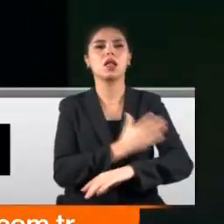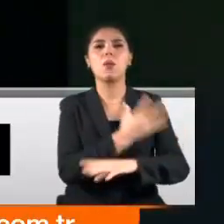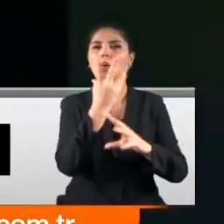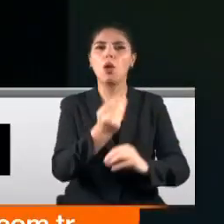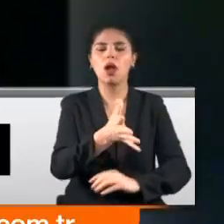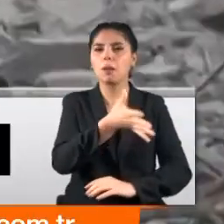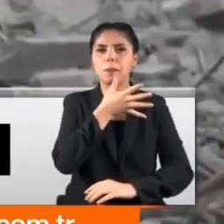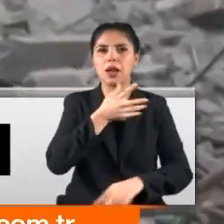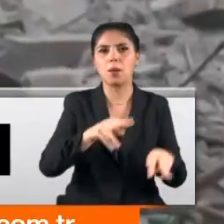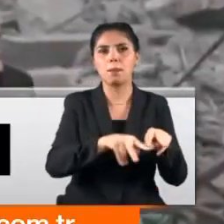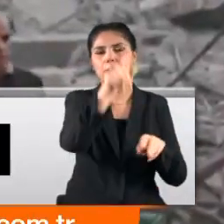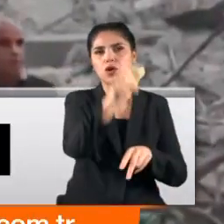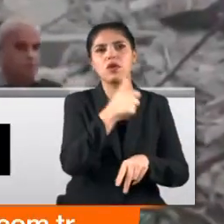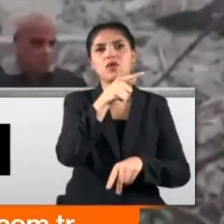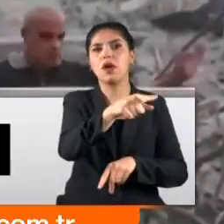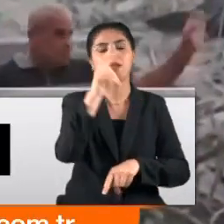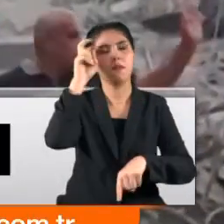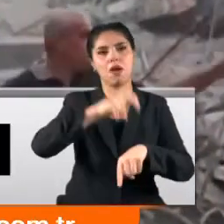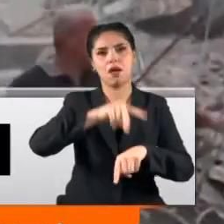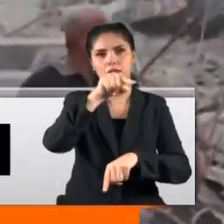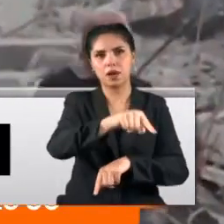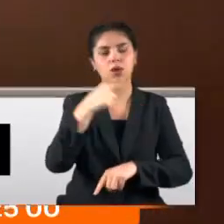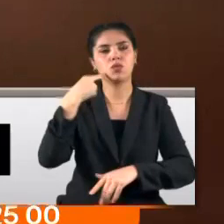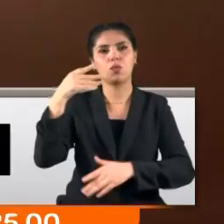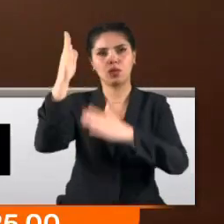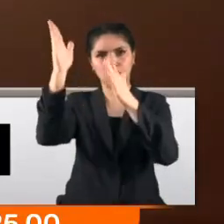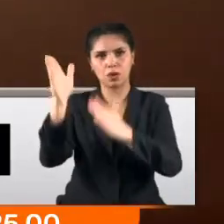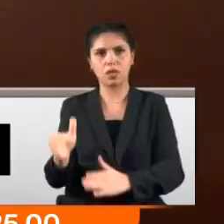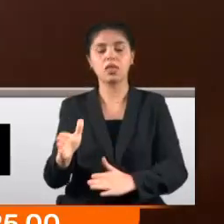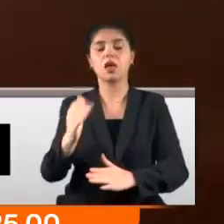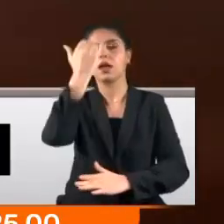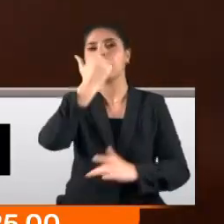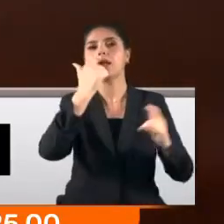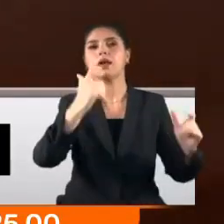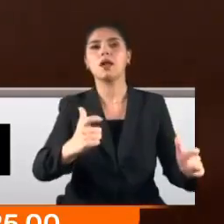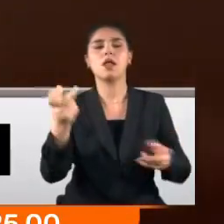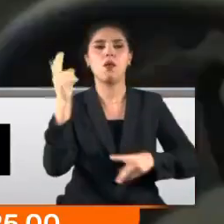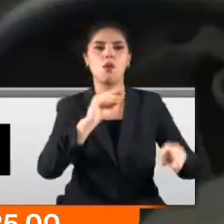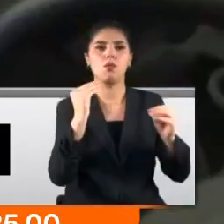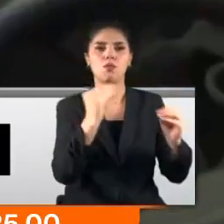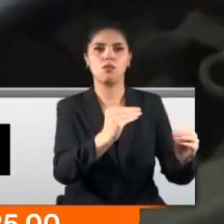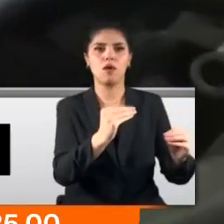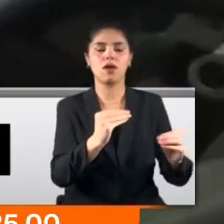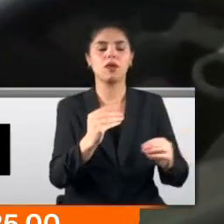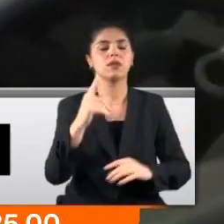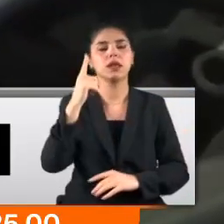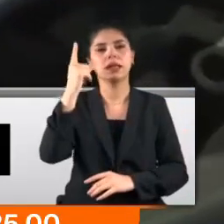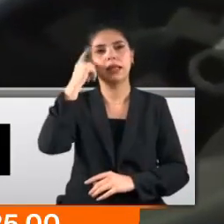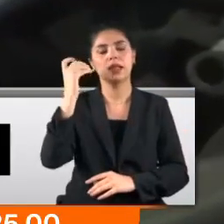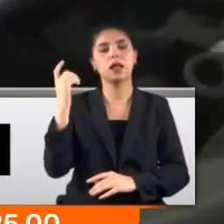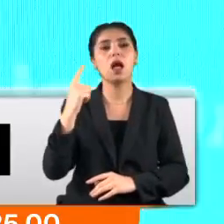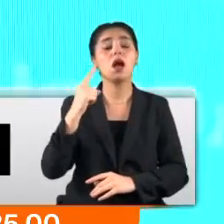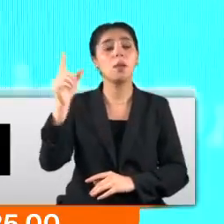Medine'yi İstanbul'u savunmak demektir eroğan is9 bakanlar otun verdi bu